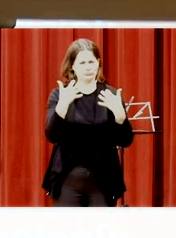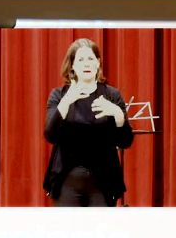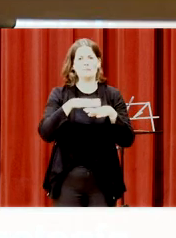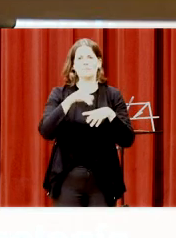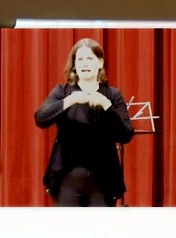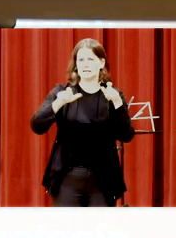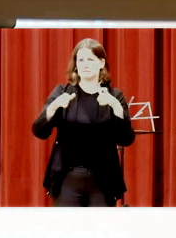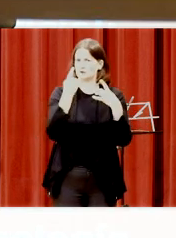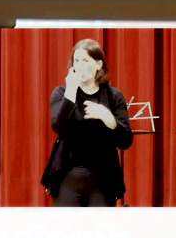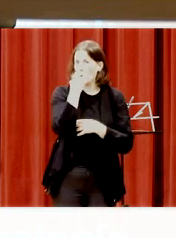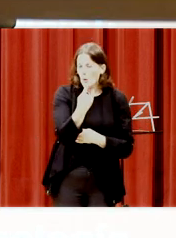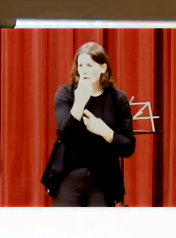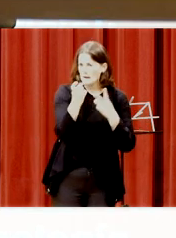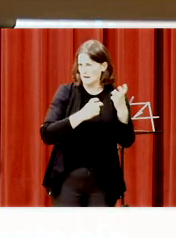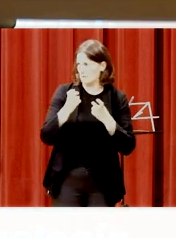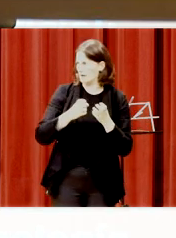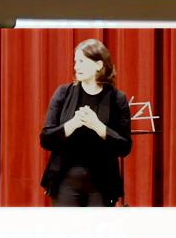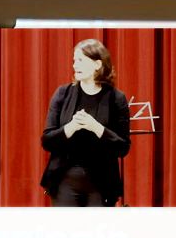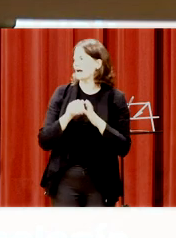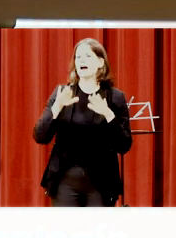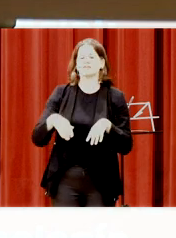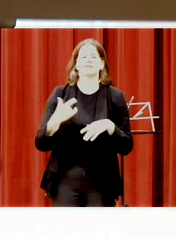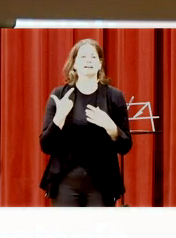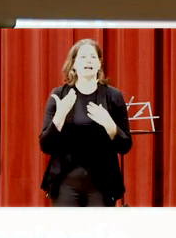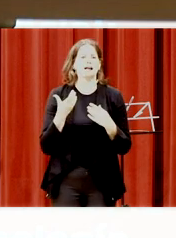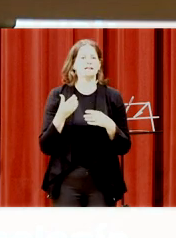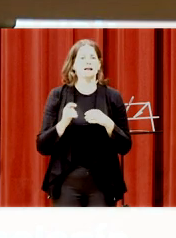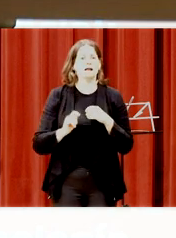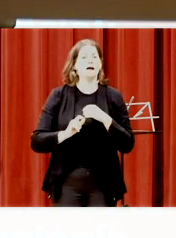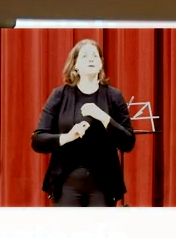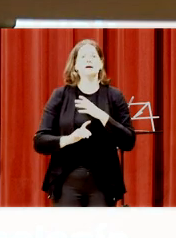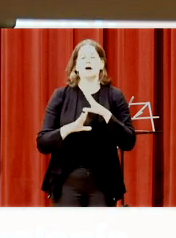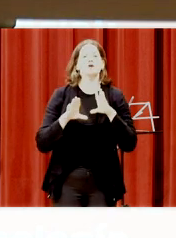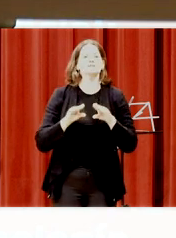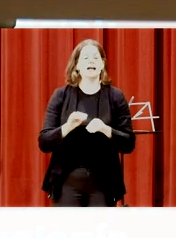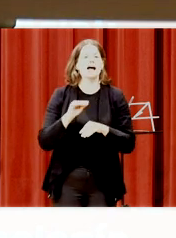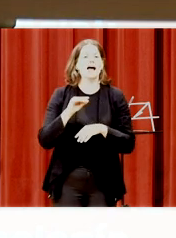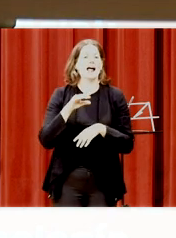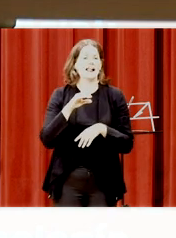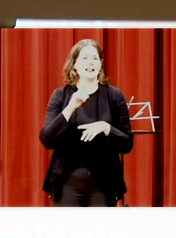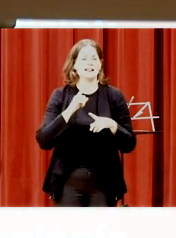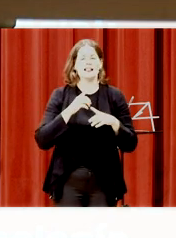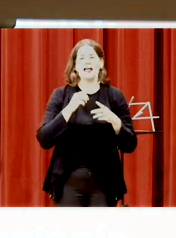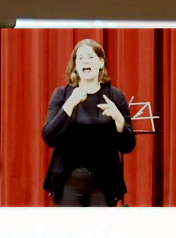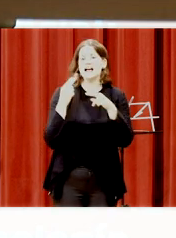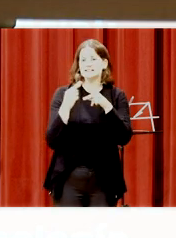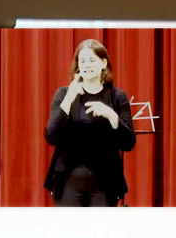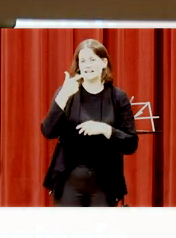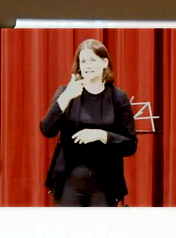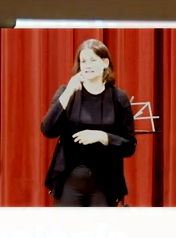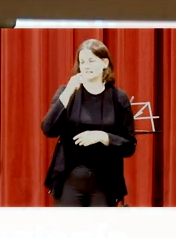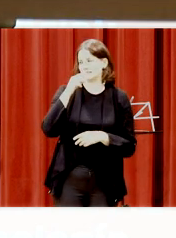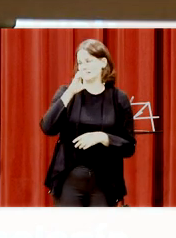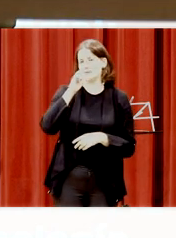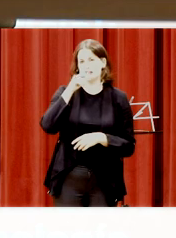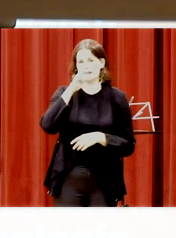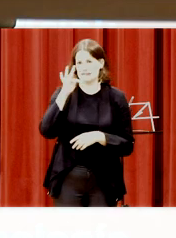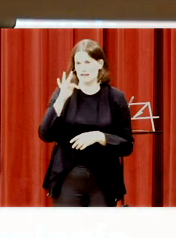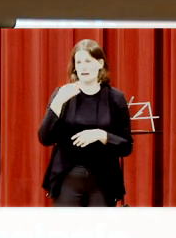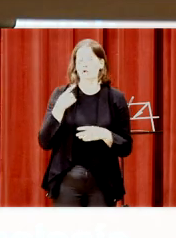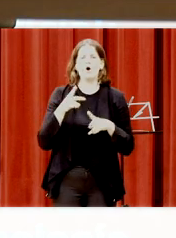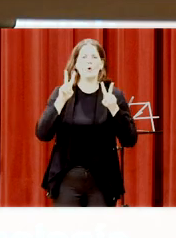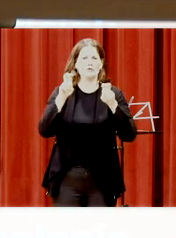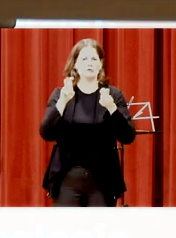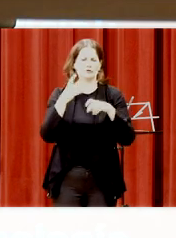ChatGPT i vaig dir un títol impactant per atraure la gent aquí a la meva jornada i que vinguin a escoltar-me. I aquest és el que em va